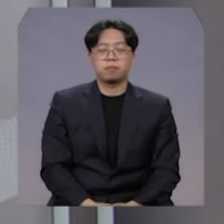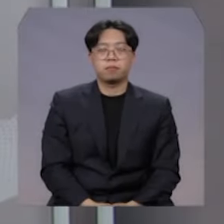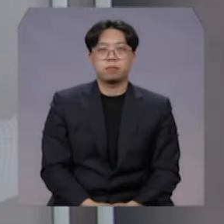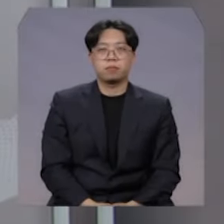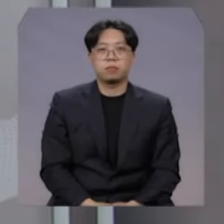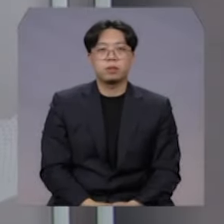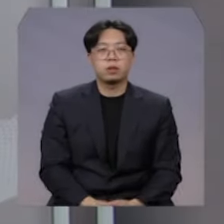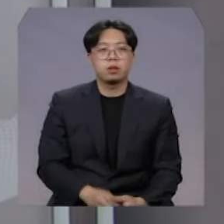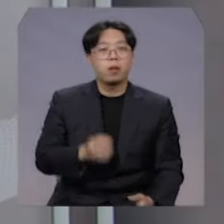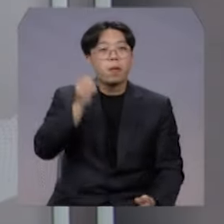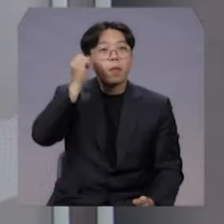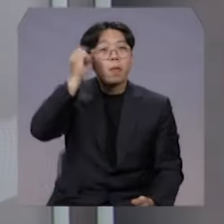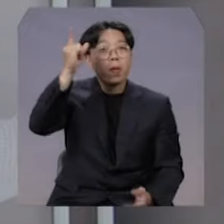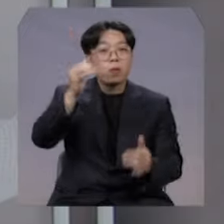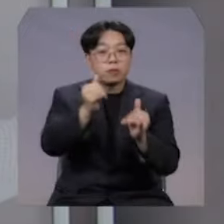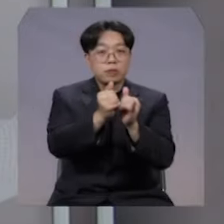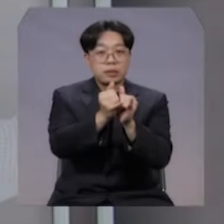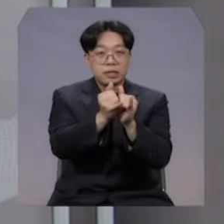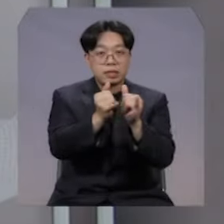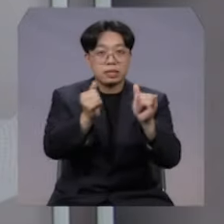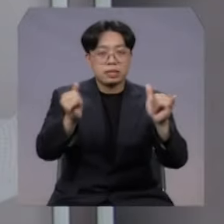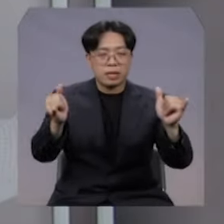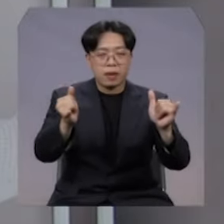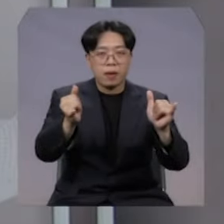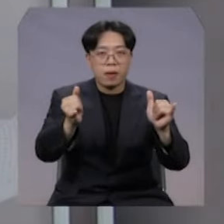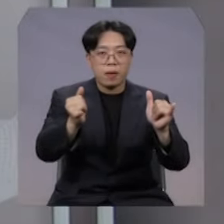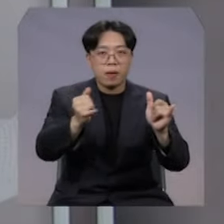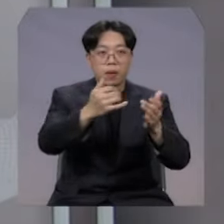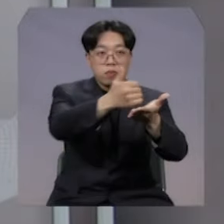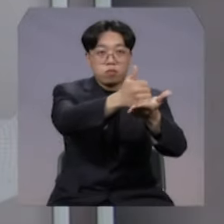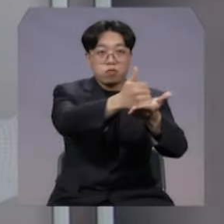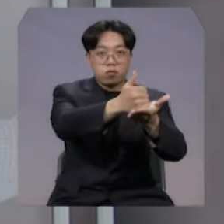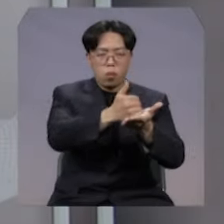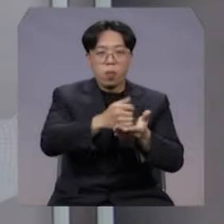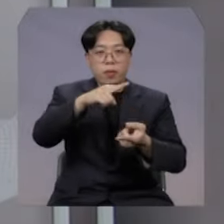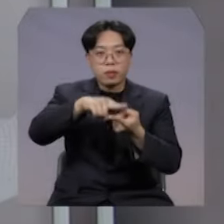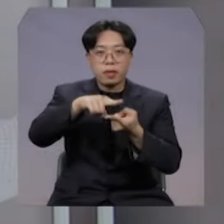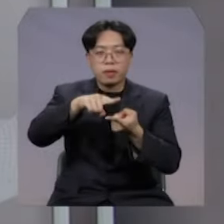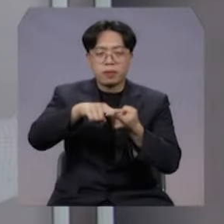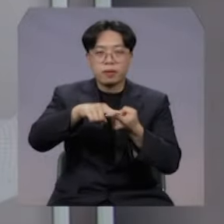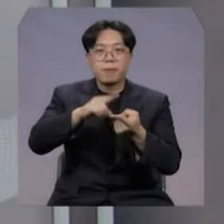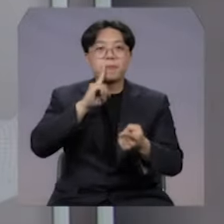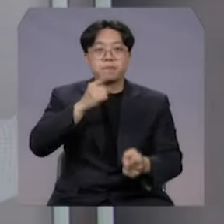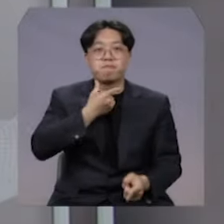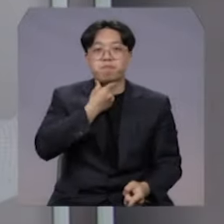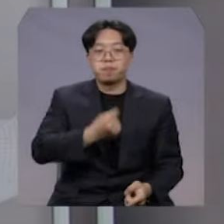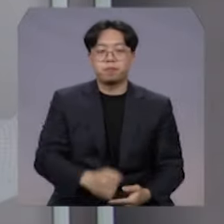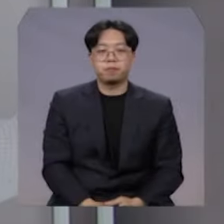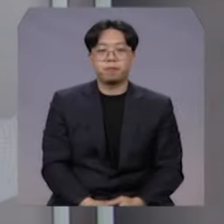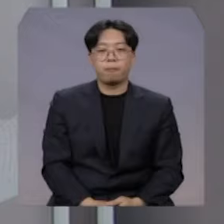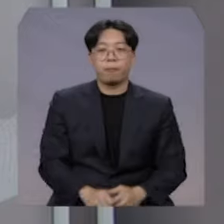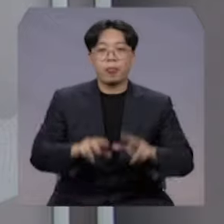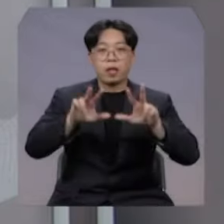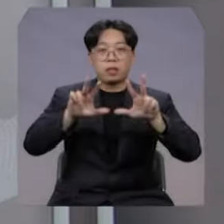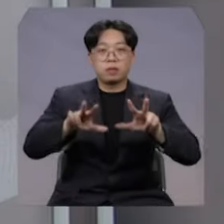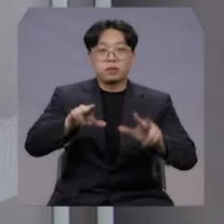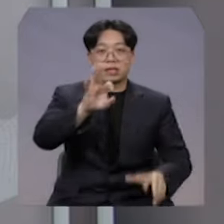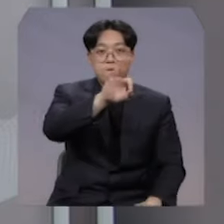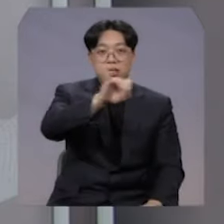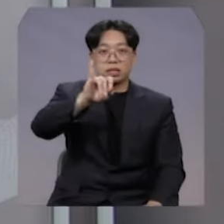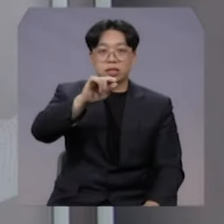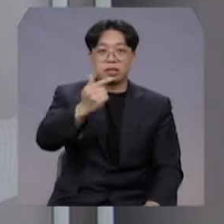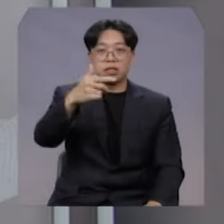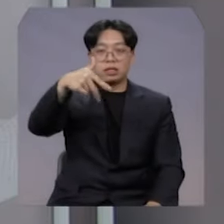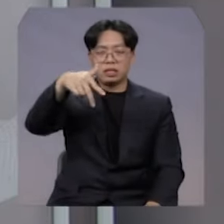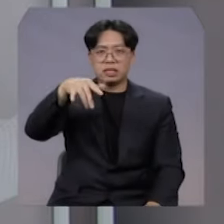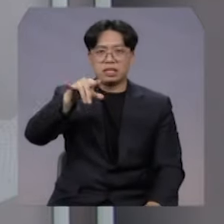인재 영입 24호에 대해서 말씀드리겠습니다. 김남희 후보는 지금 24호 인재 영입이라고 말씀했습니다. 네,